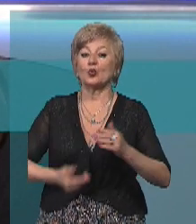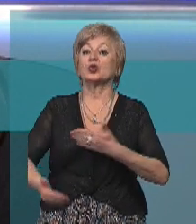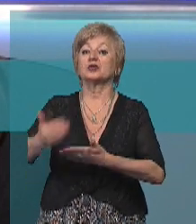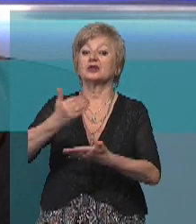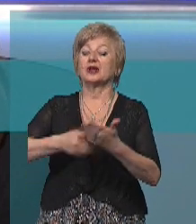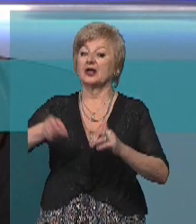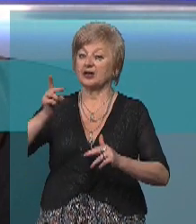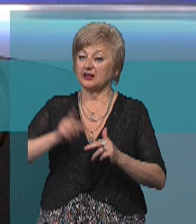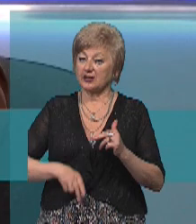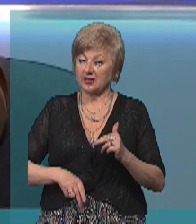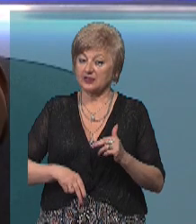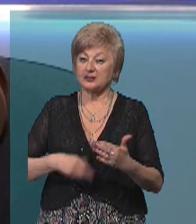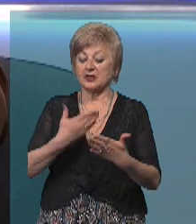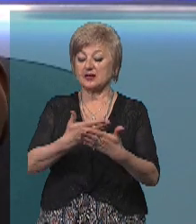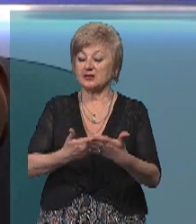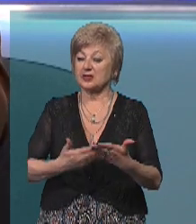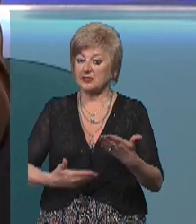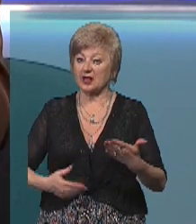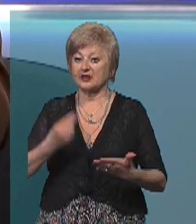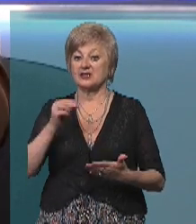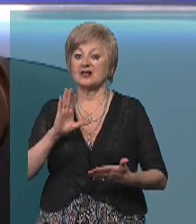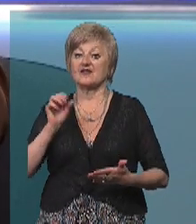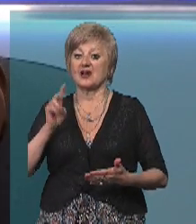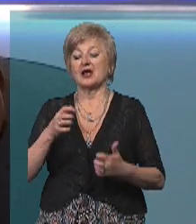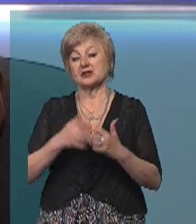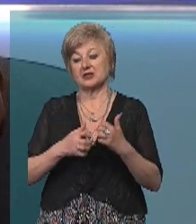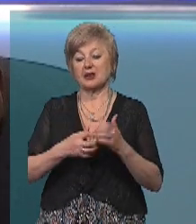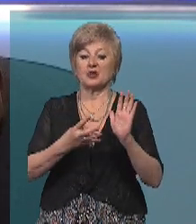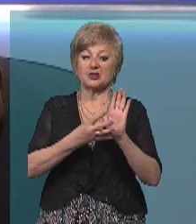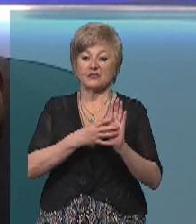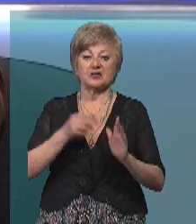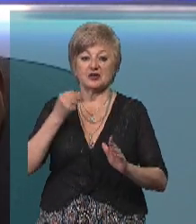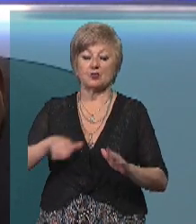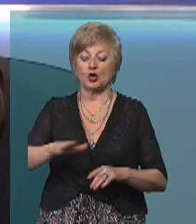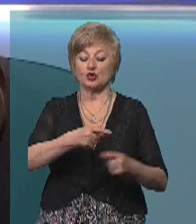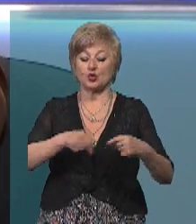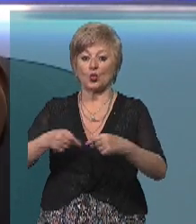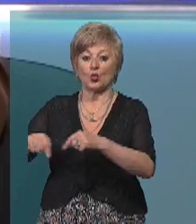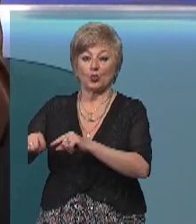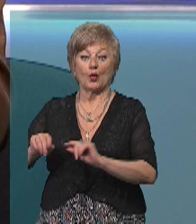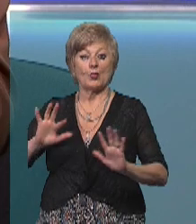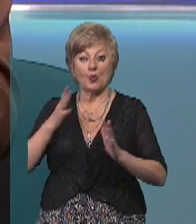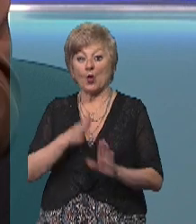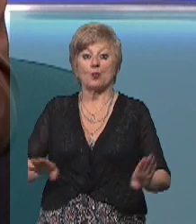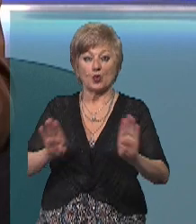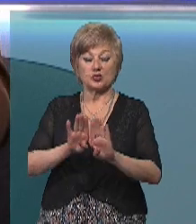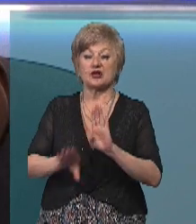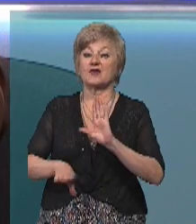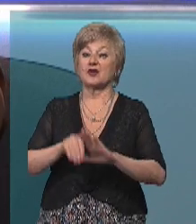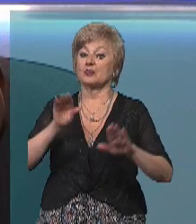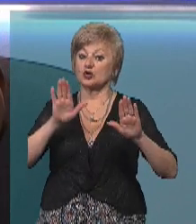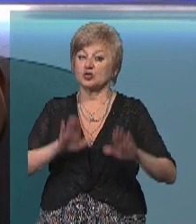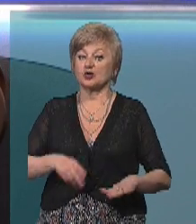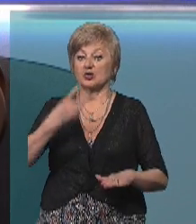кінця. За даними ЦВК, середня явка на 9 запорізьких округах на момент закриття виборчих дільниць